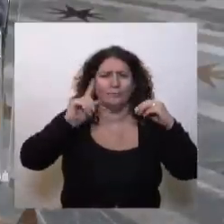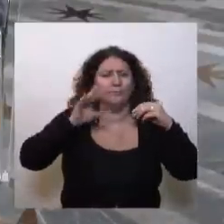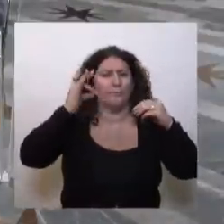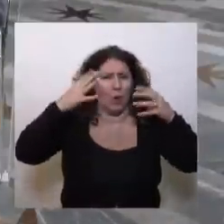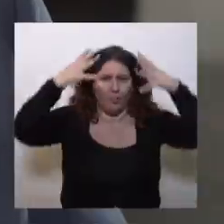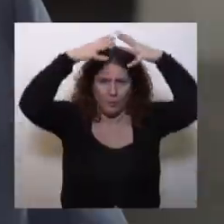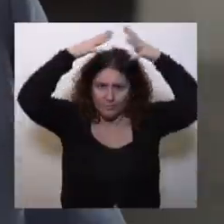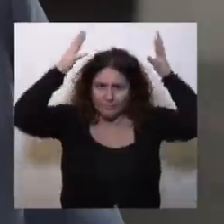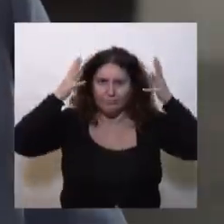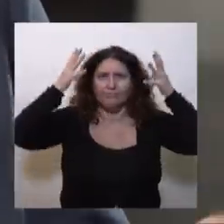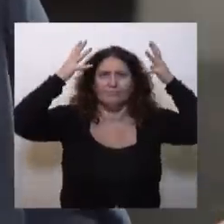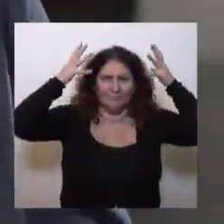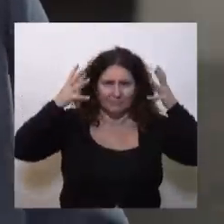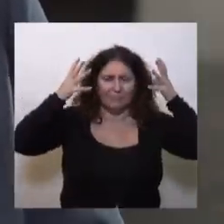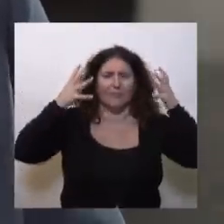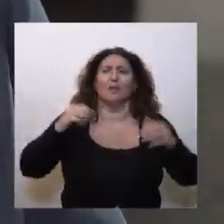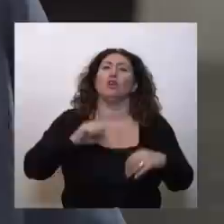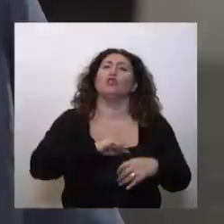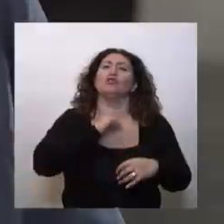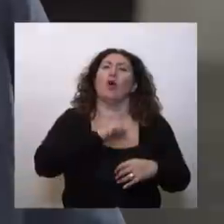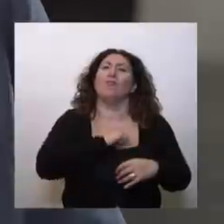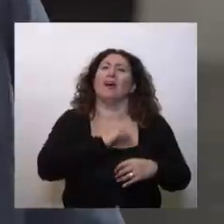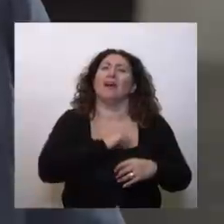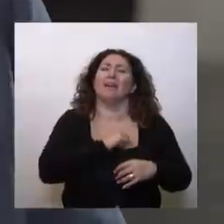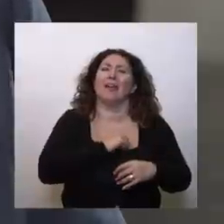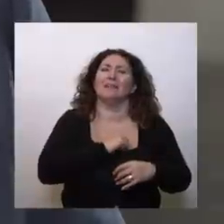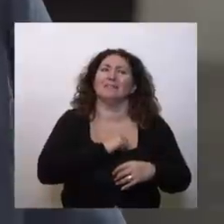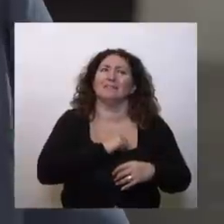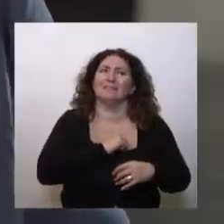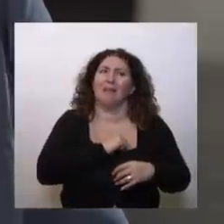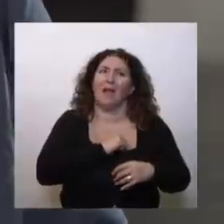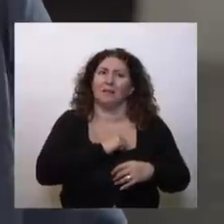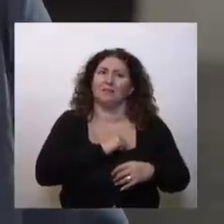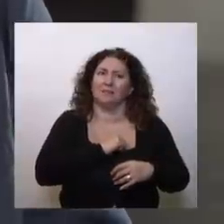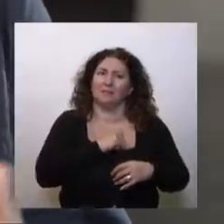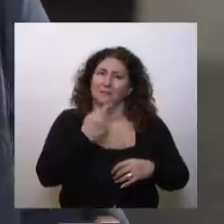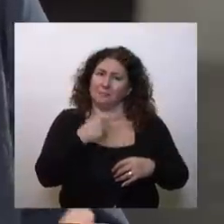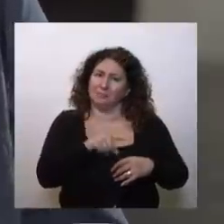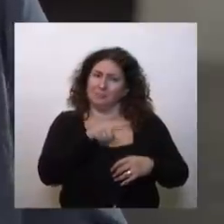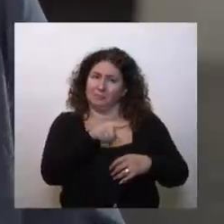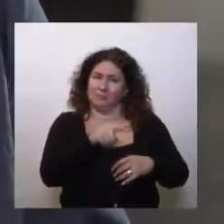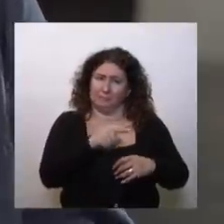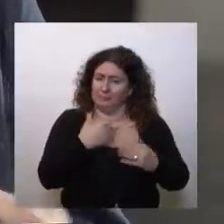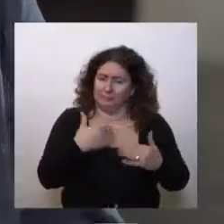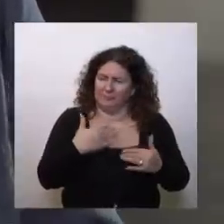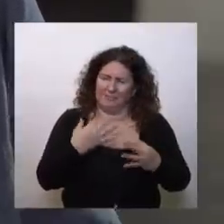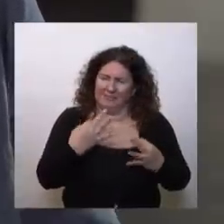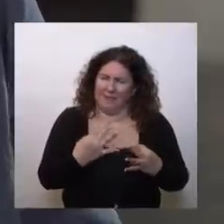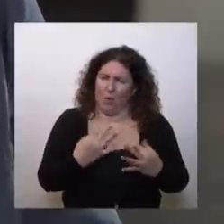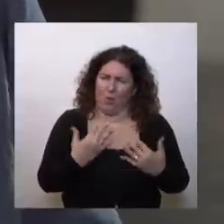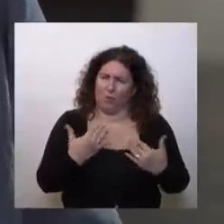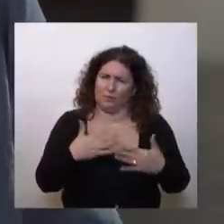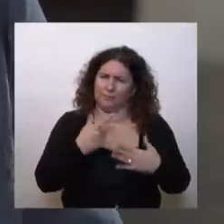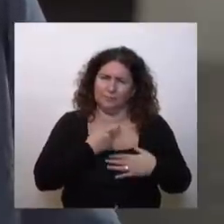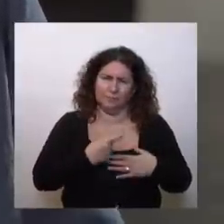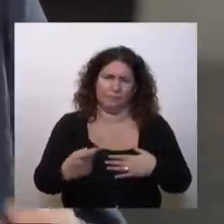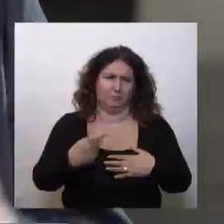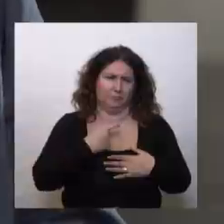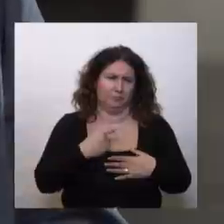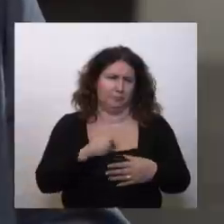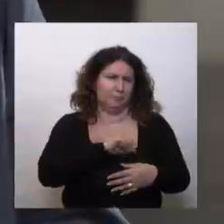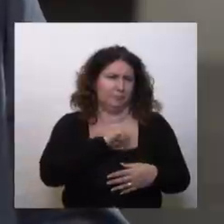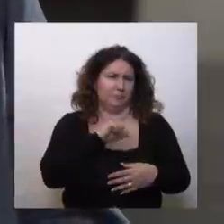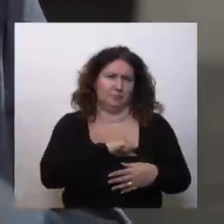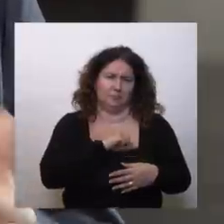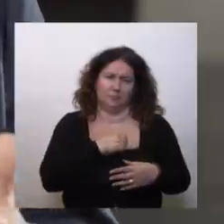casco. La sofferenza provocata da questa tortura deve essere stata molto intensa e prolungata.